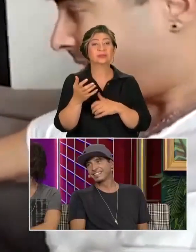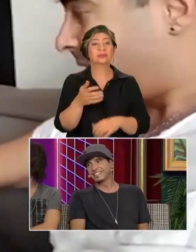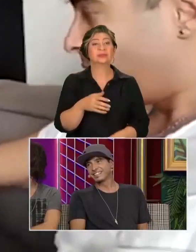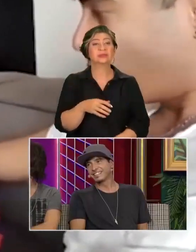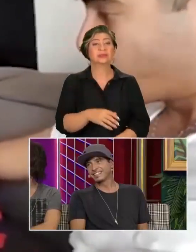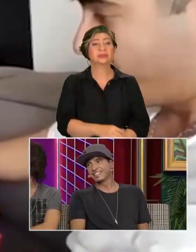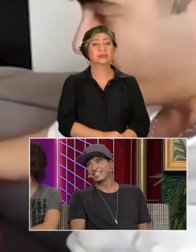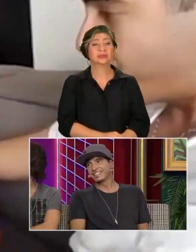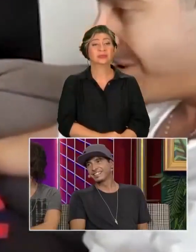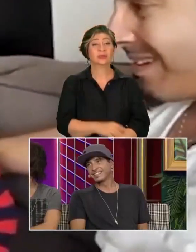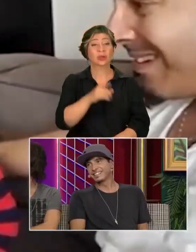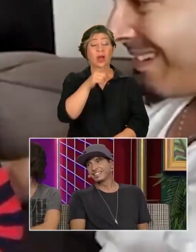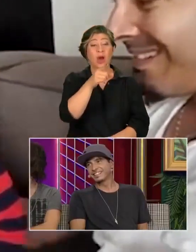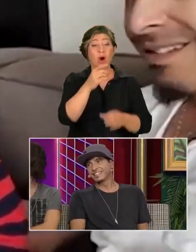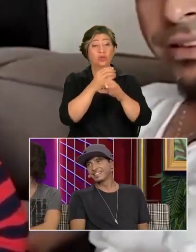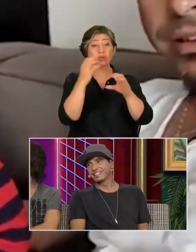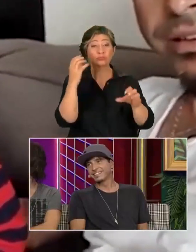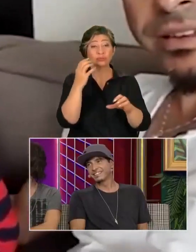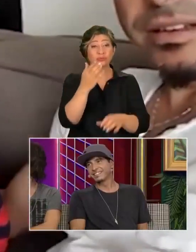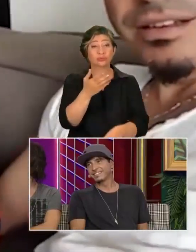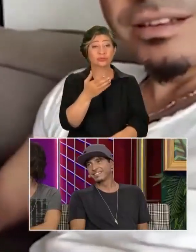Ah, otobüs?